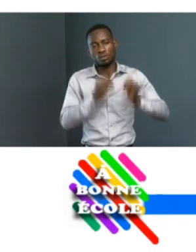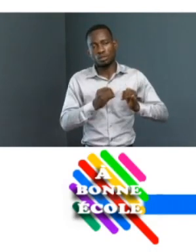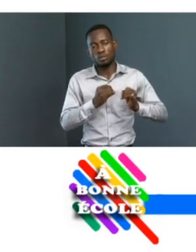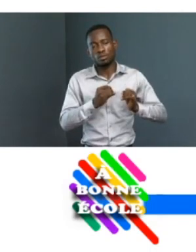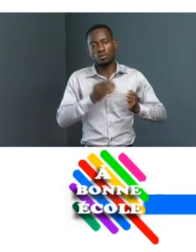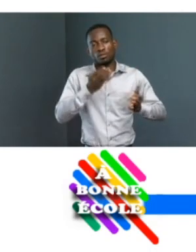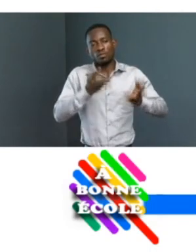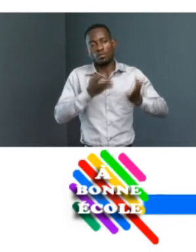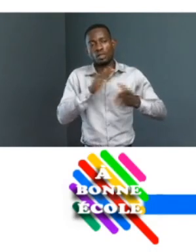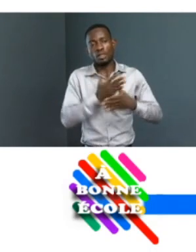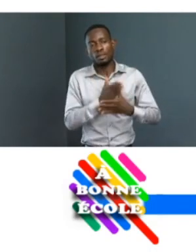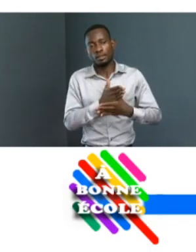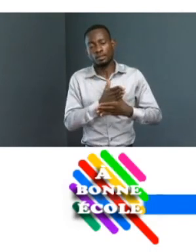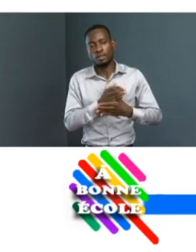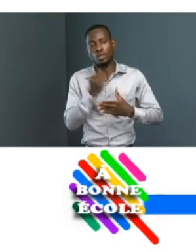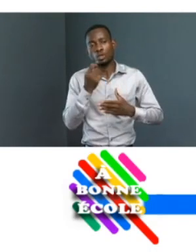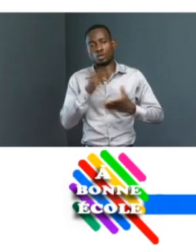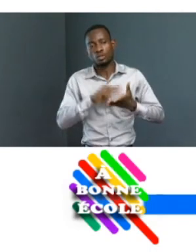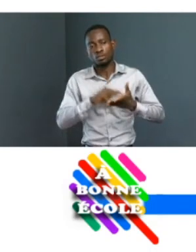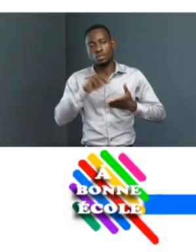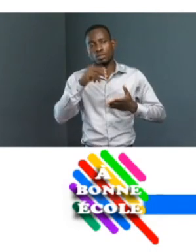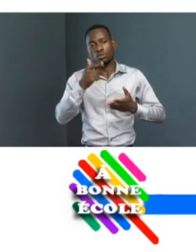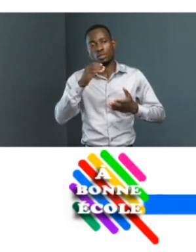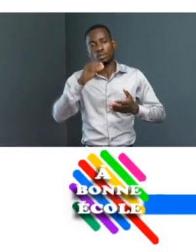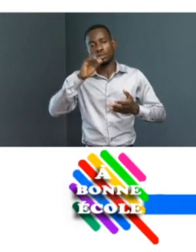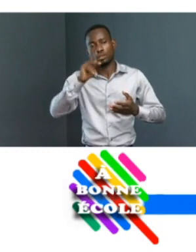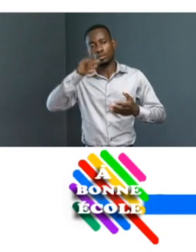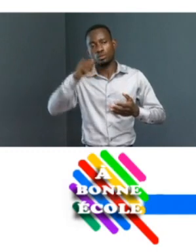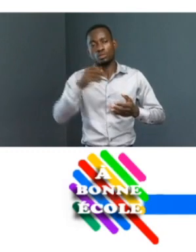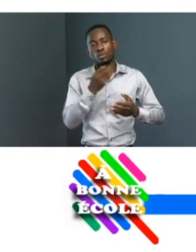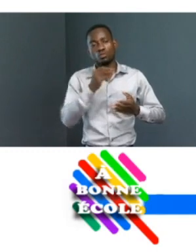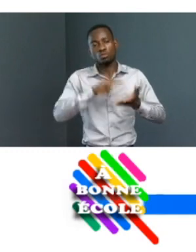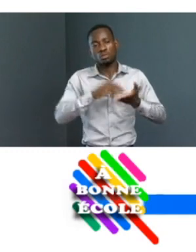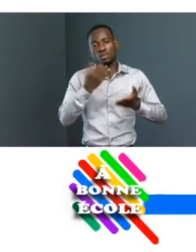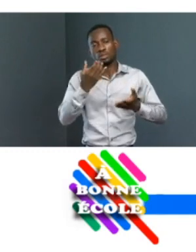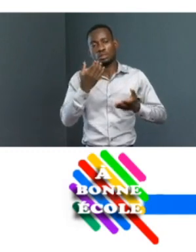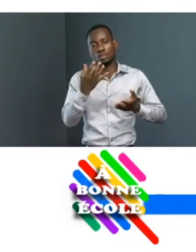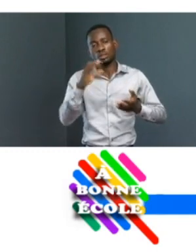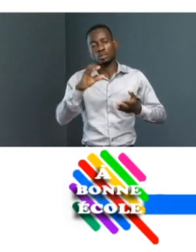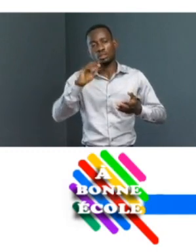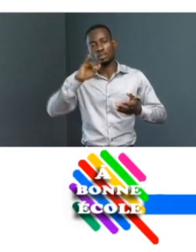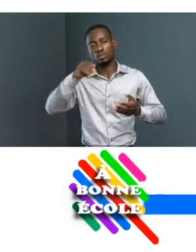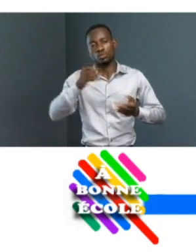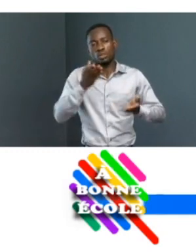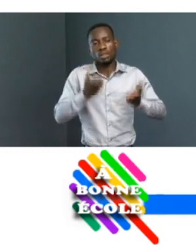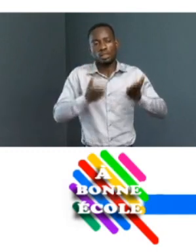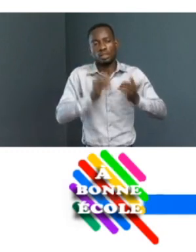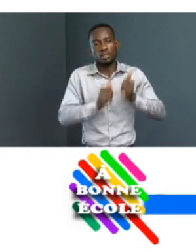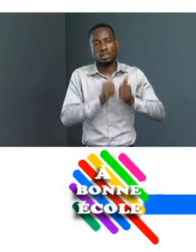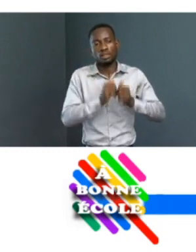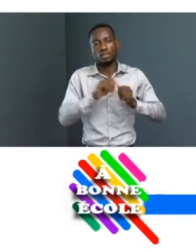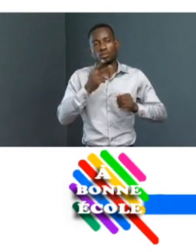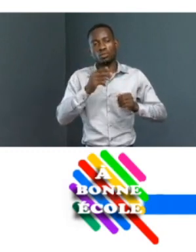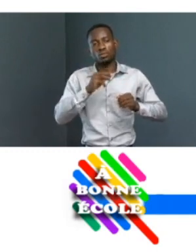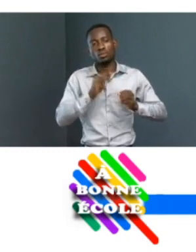varient entre 11 300 kJ et 12 500 kJ, laquelle des deux méthodes